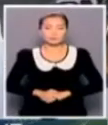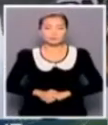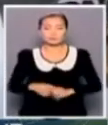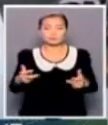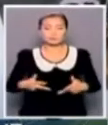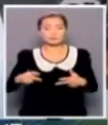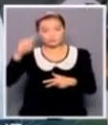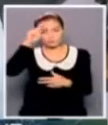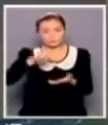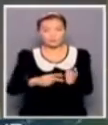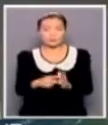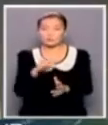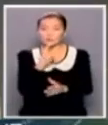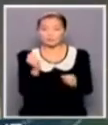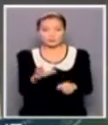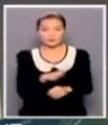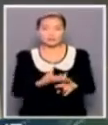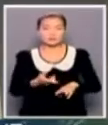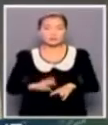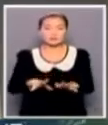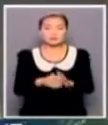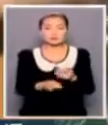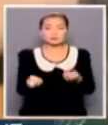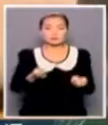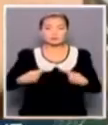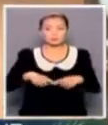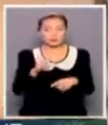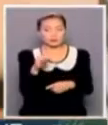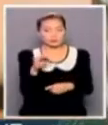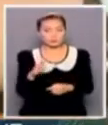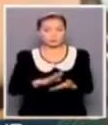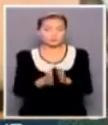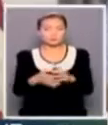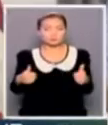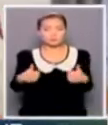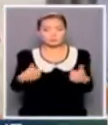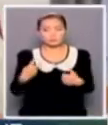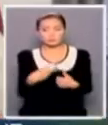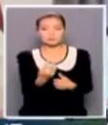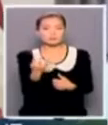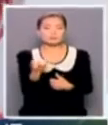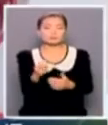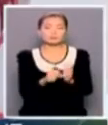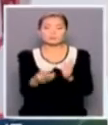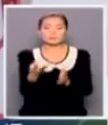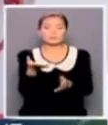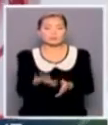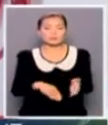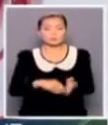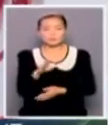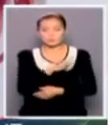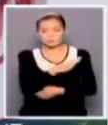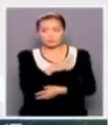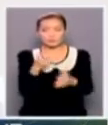Қашықтан оқу білім жүйесіне қиын соққаны анық. Осы ретте жергілікті әкімдік олқылықтарды реттеу үшін 22.463 тана құрылғы сатып